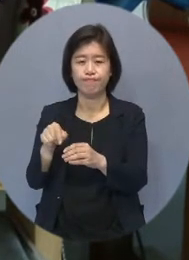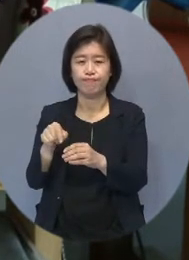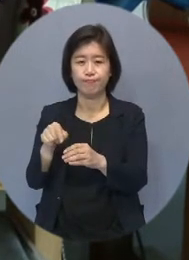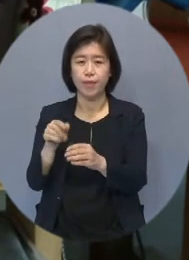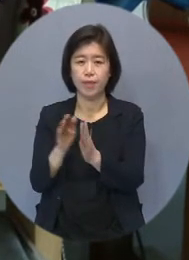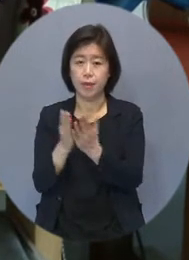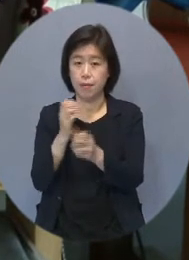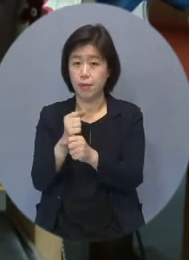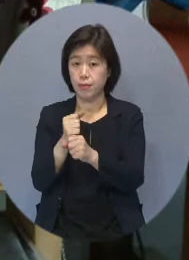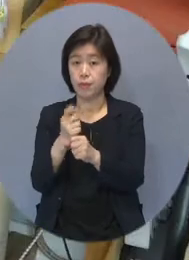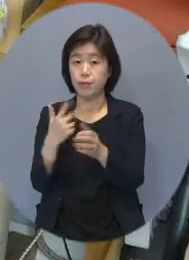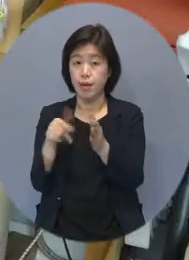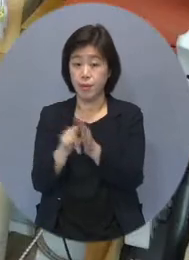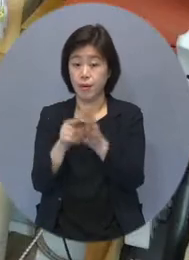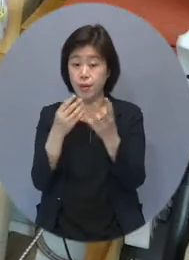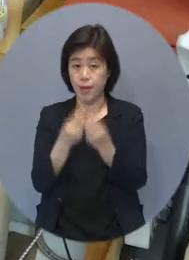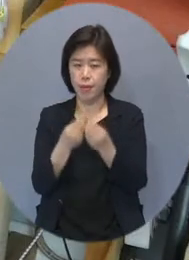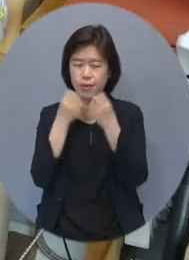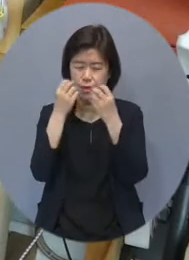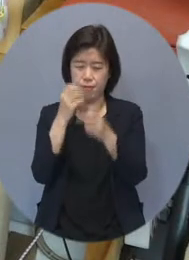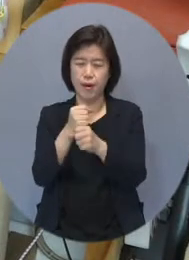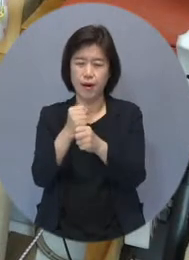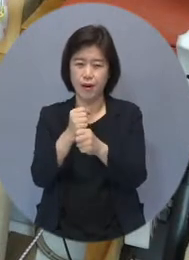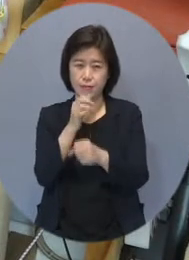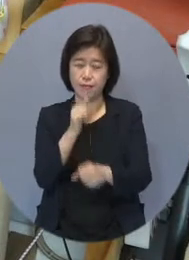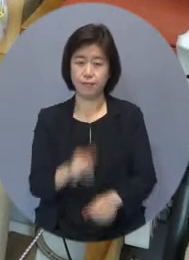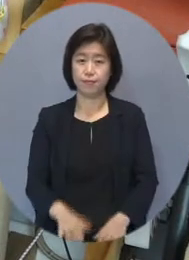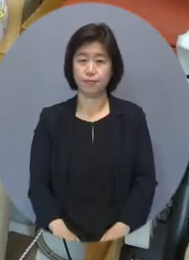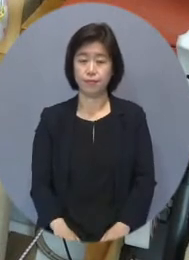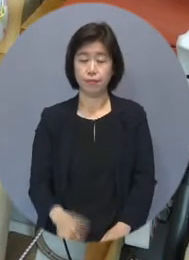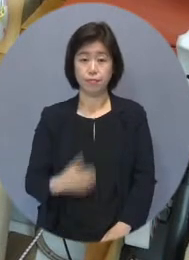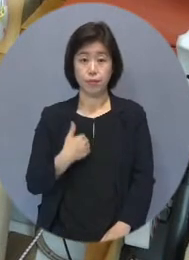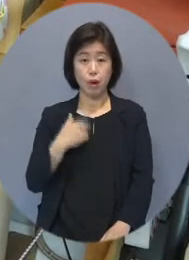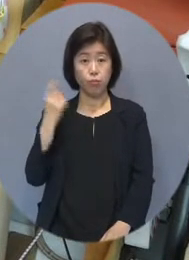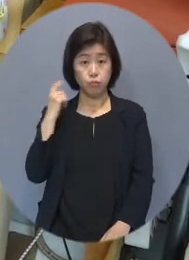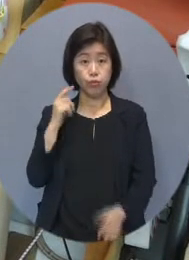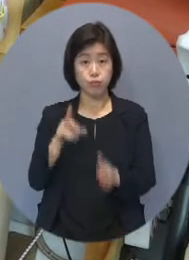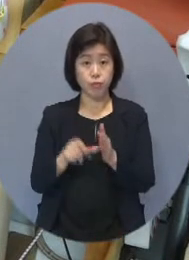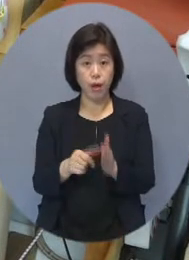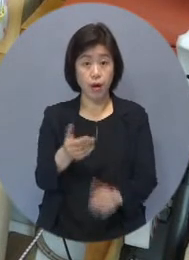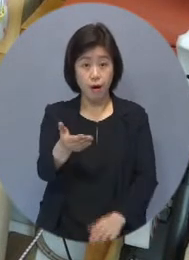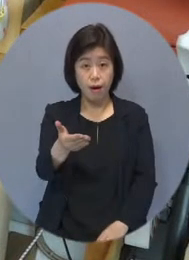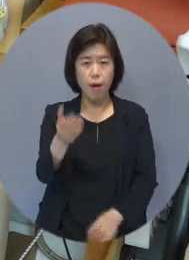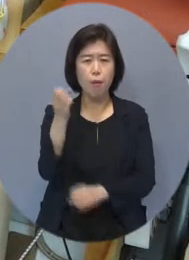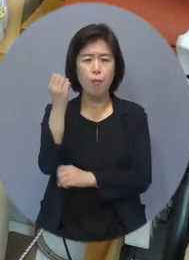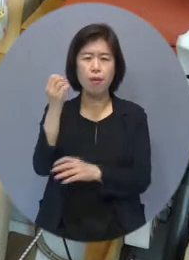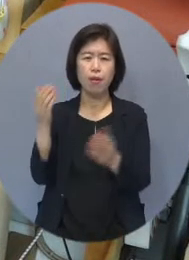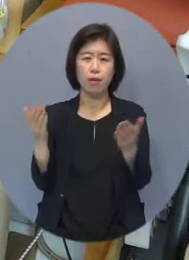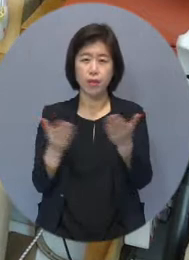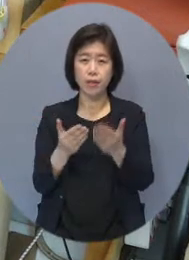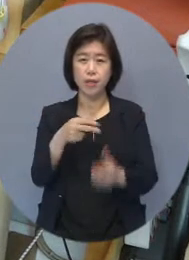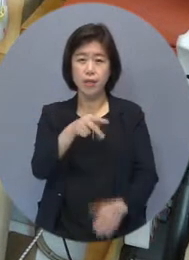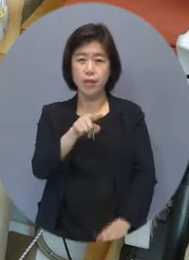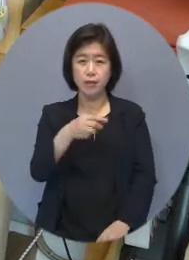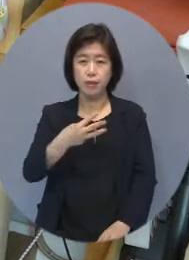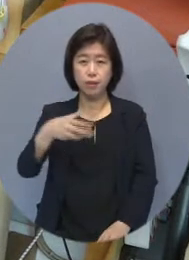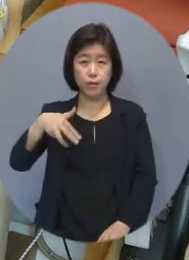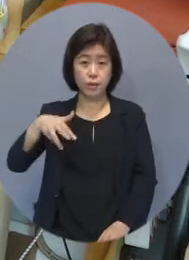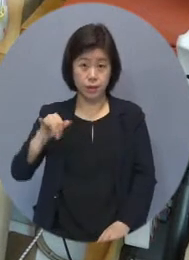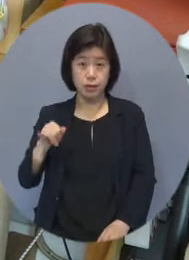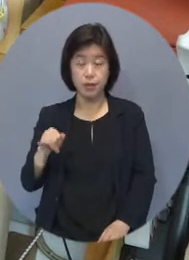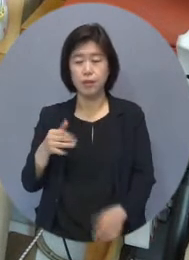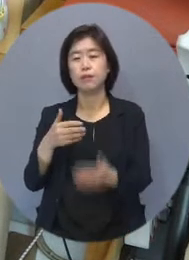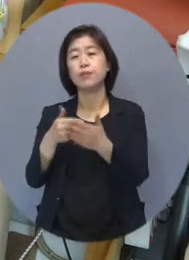하고 있습니다. 제가 듣기로는 소장님 이제 원래 직업은 이제 설치 미술가라고 제가 이제 처음 접했는데